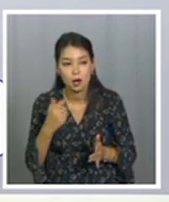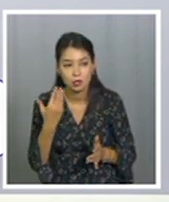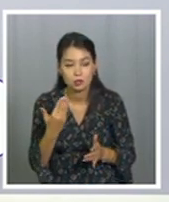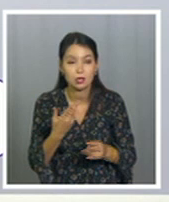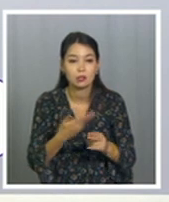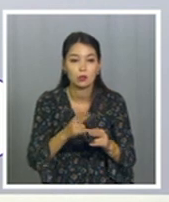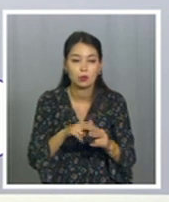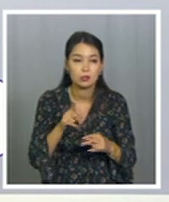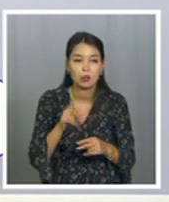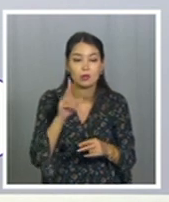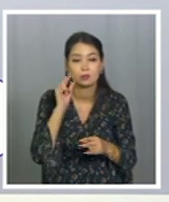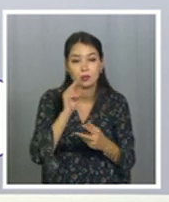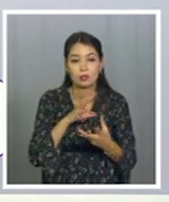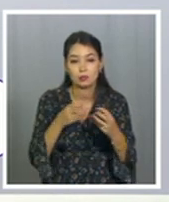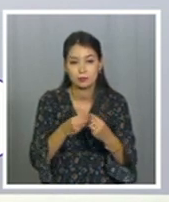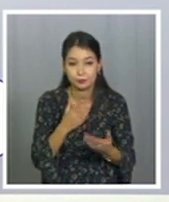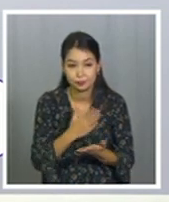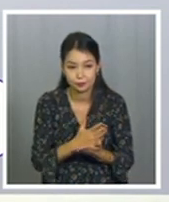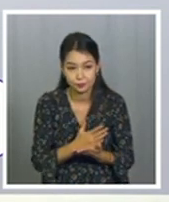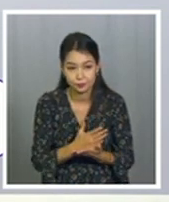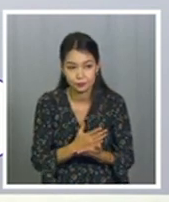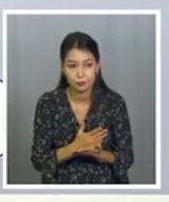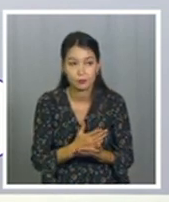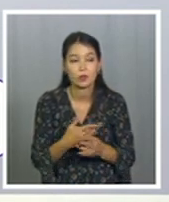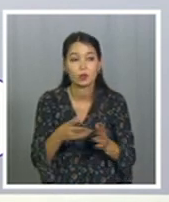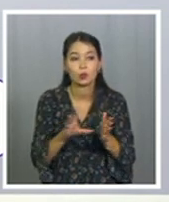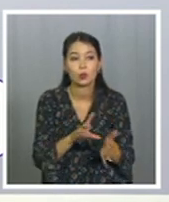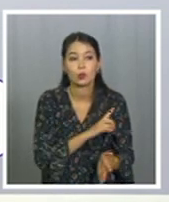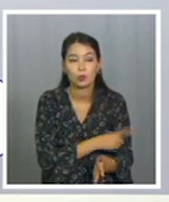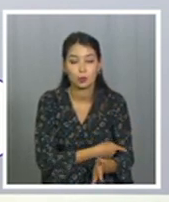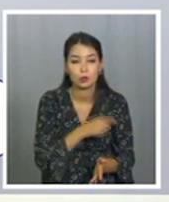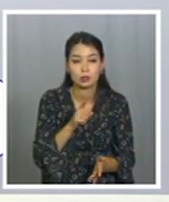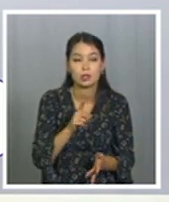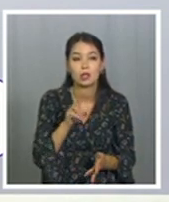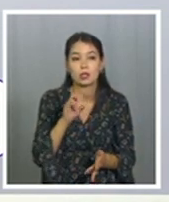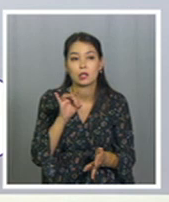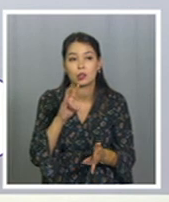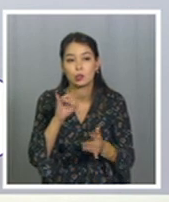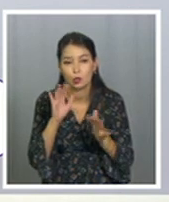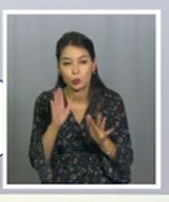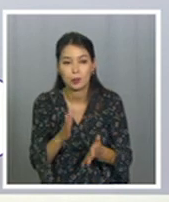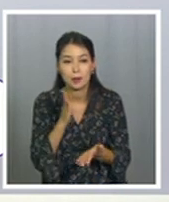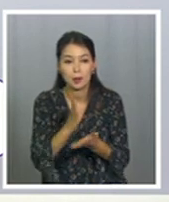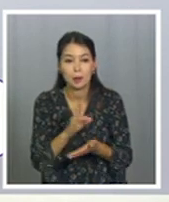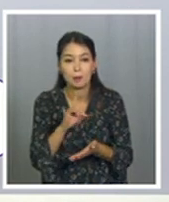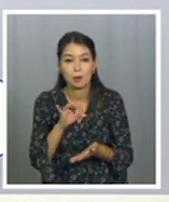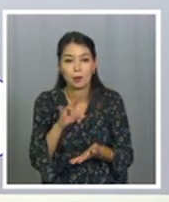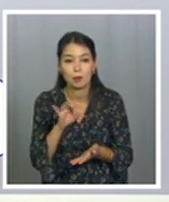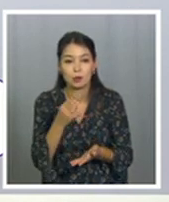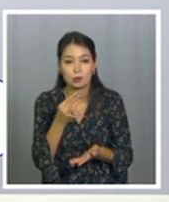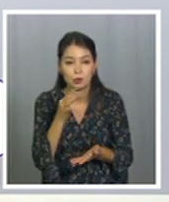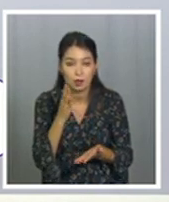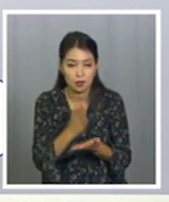мәні бойынша өзгеріп жатыр. Және тоқ күші кернеуге тура пропорционал болып тұр. Ол бізде нені